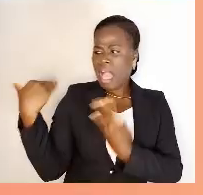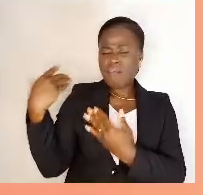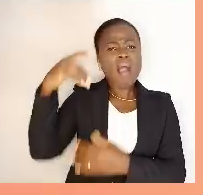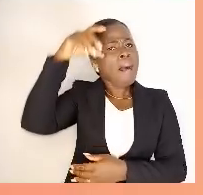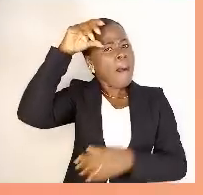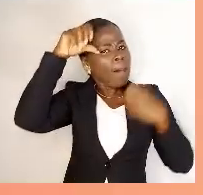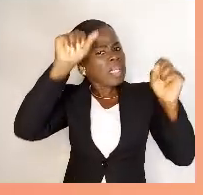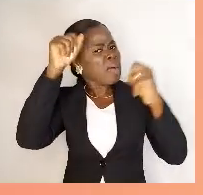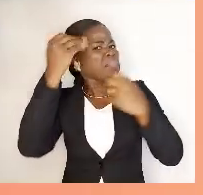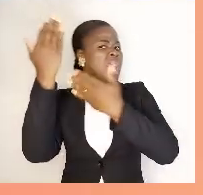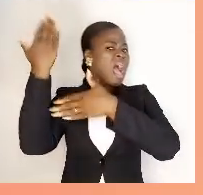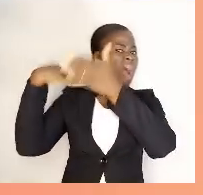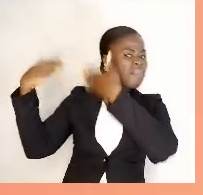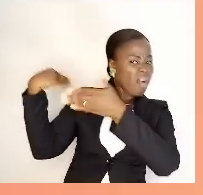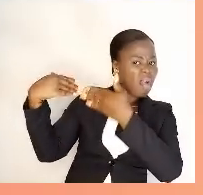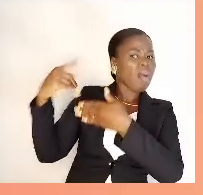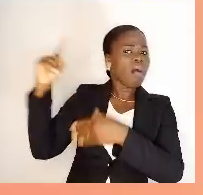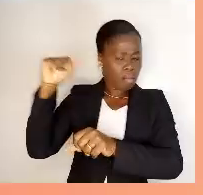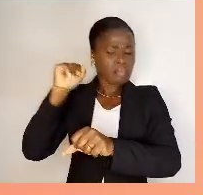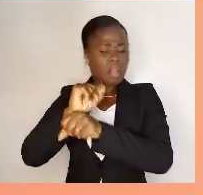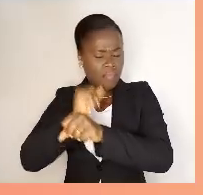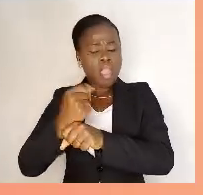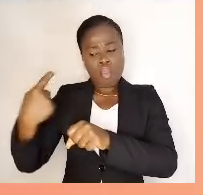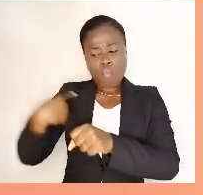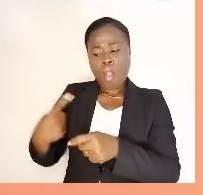Des jalons ont été posés par mes prédécesseurs.